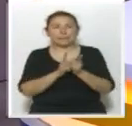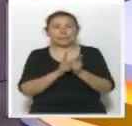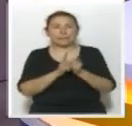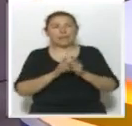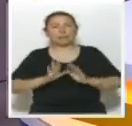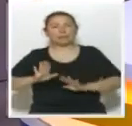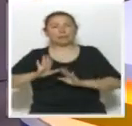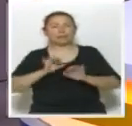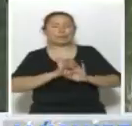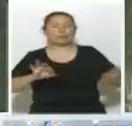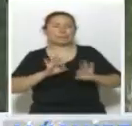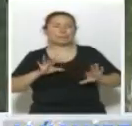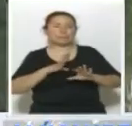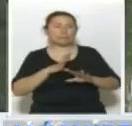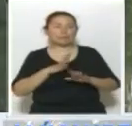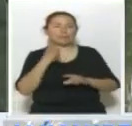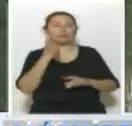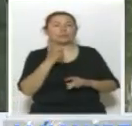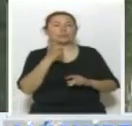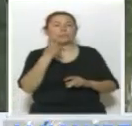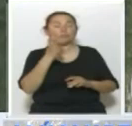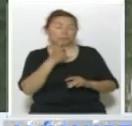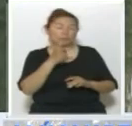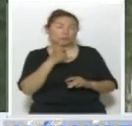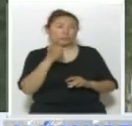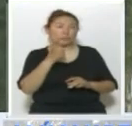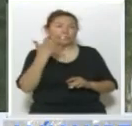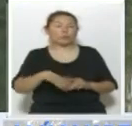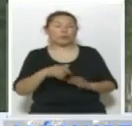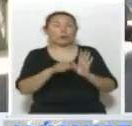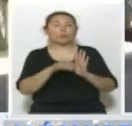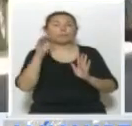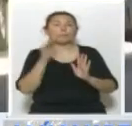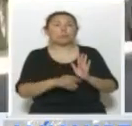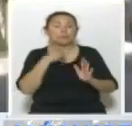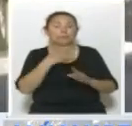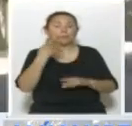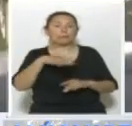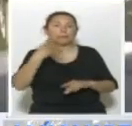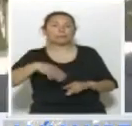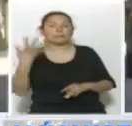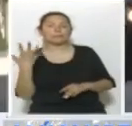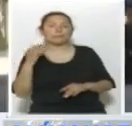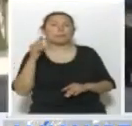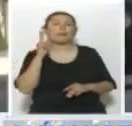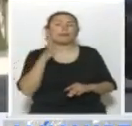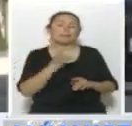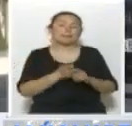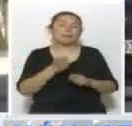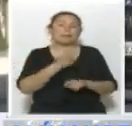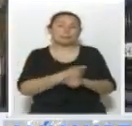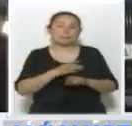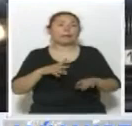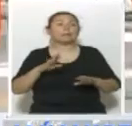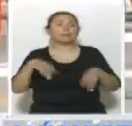орынбасары айтты. Жаңаөзендегі 156 мың халықты күнделікті сумен толық қамту үшін 40-45 мың текше метр су қажет. Бірақ